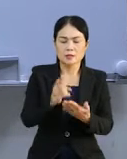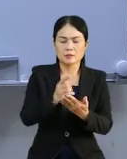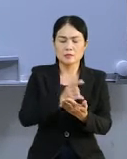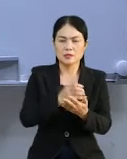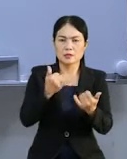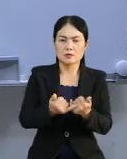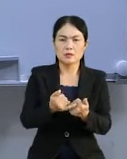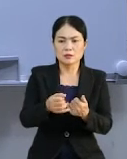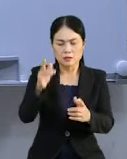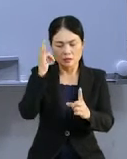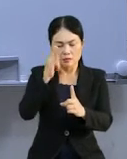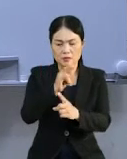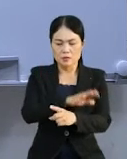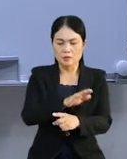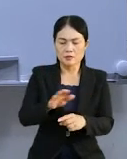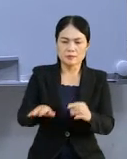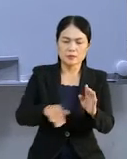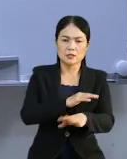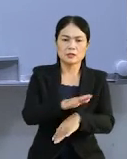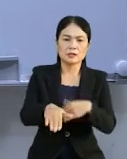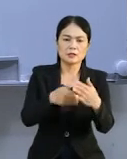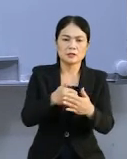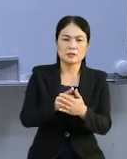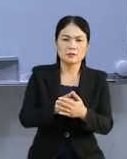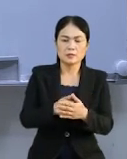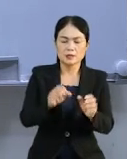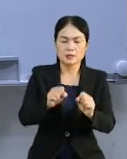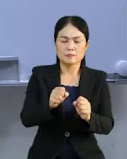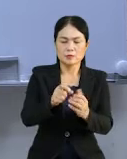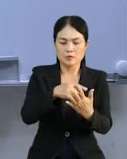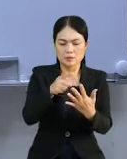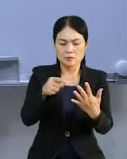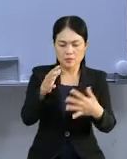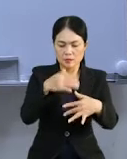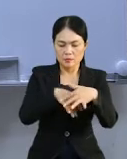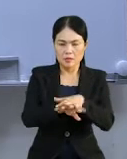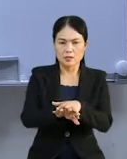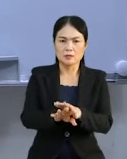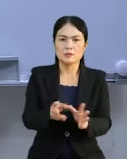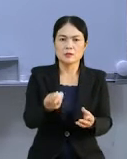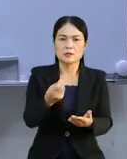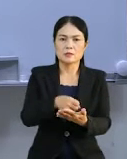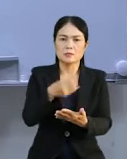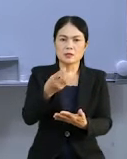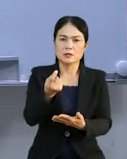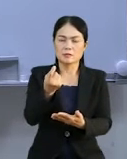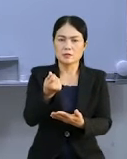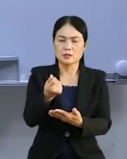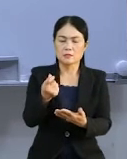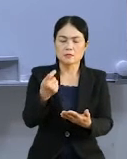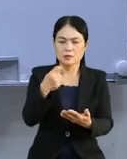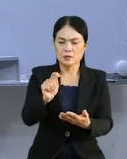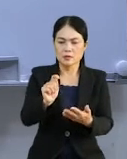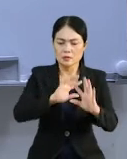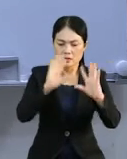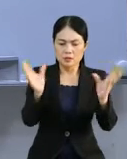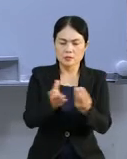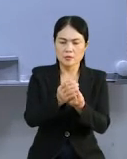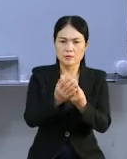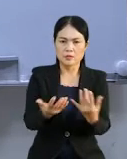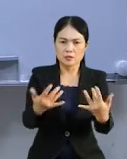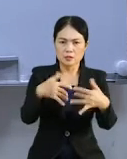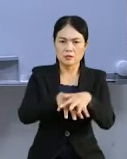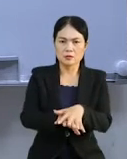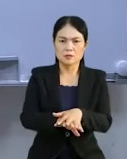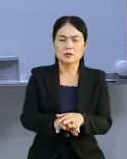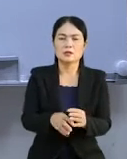đá cứ miên vật hậu bầm non cho ngài côn tiếng ọc nế ai rộp bình châu nơi đầm lại này prạ rìa tiếng ọc xa rộp bình châu nế